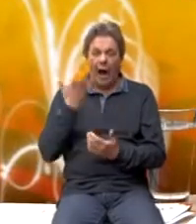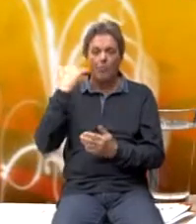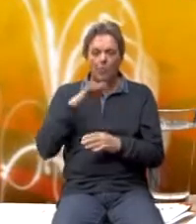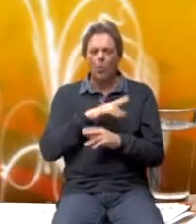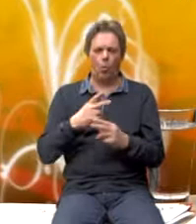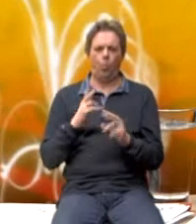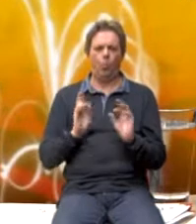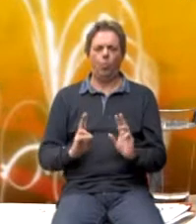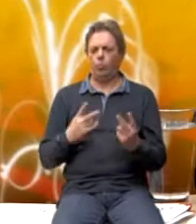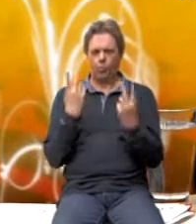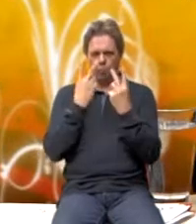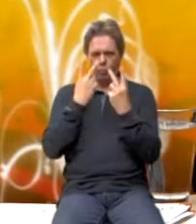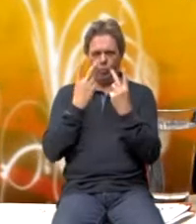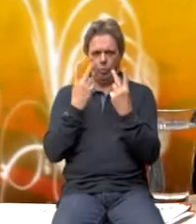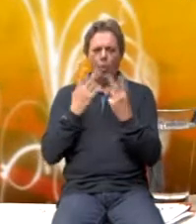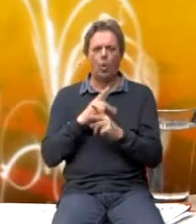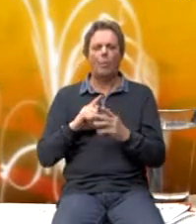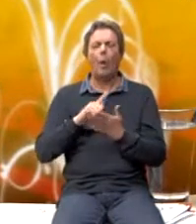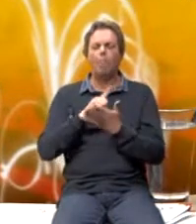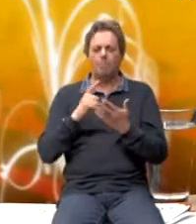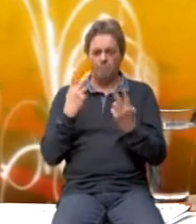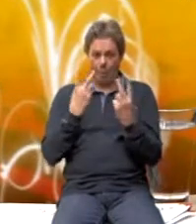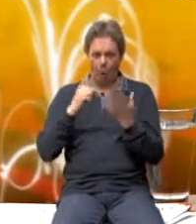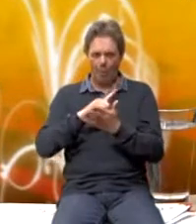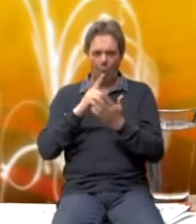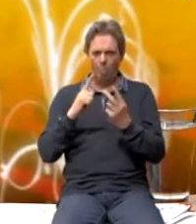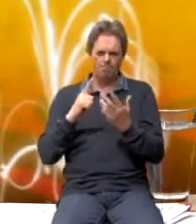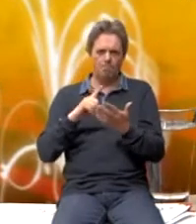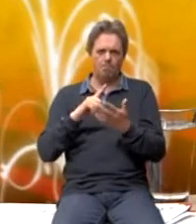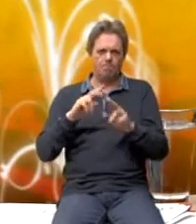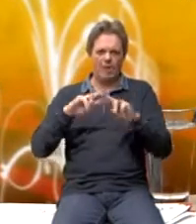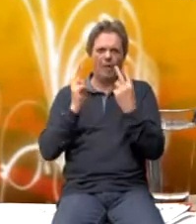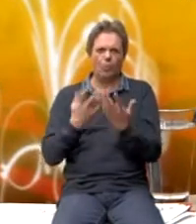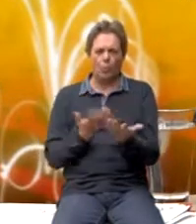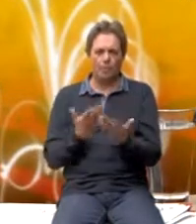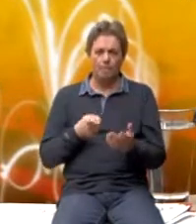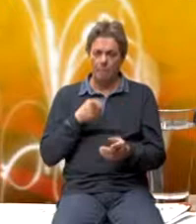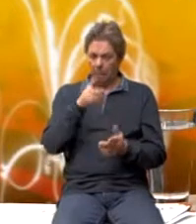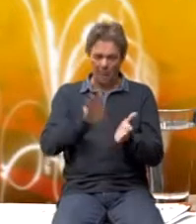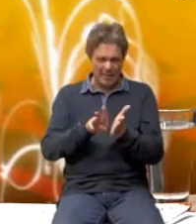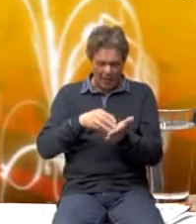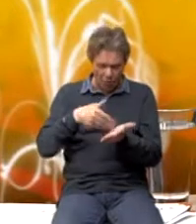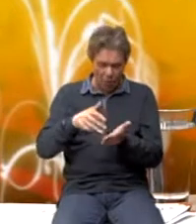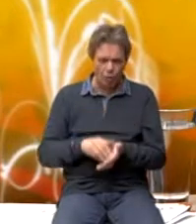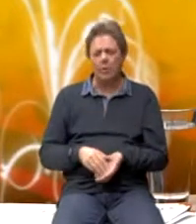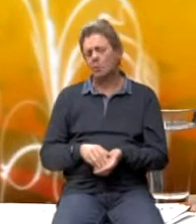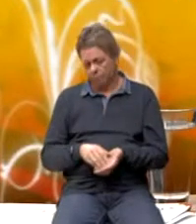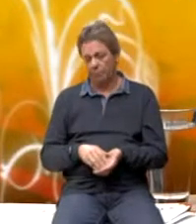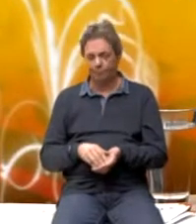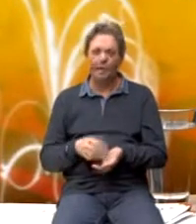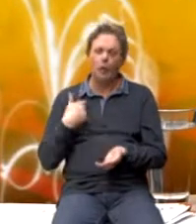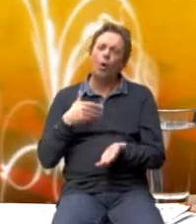racionalnom svijetu. U racionalnom svijetu. Znači, i vi ste isto potrošači, je li tako? I to ekoloških proizvoda. Da,